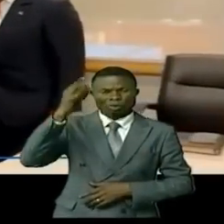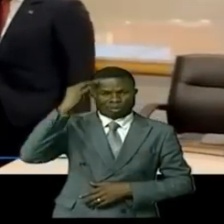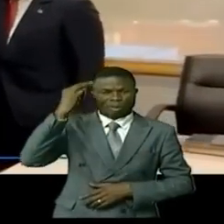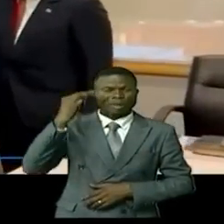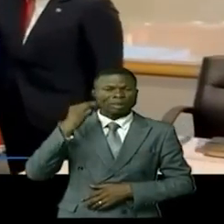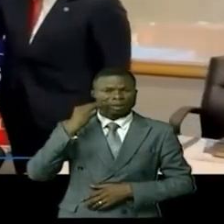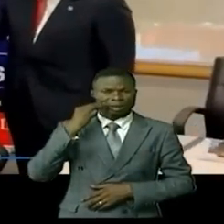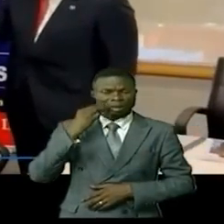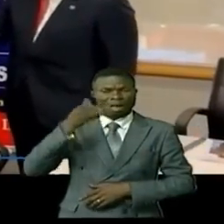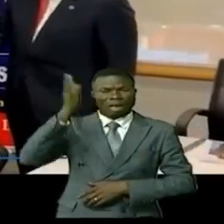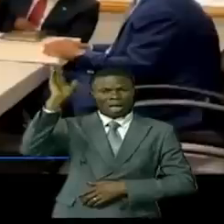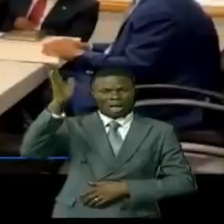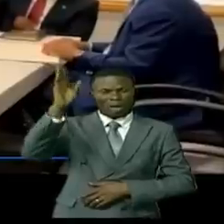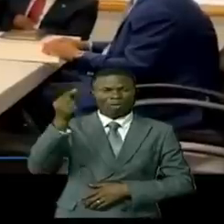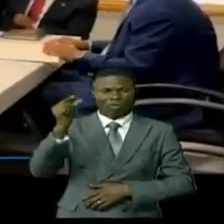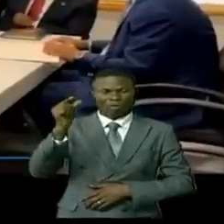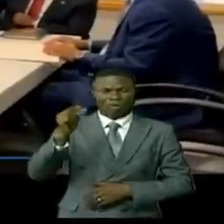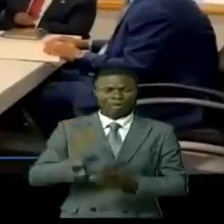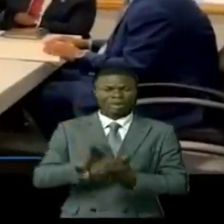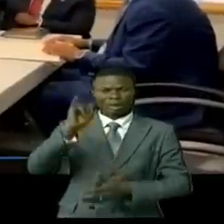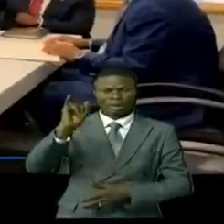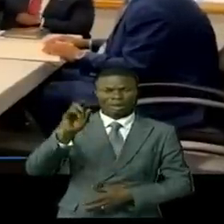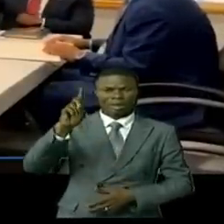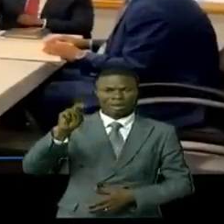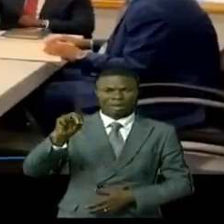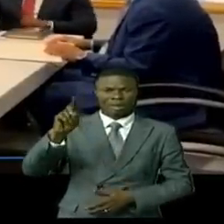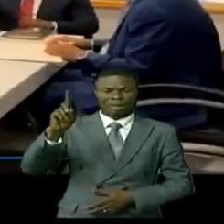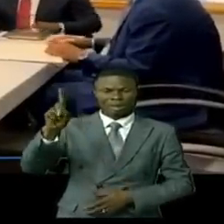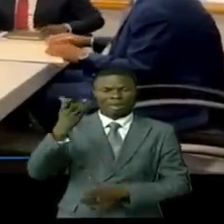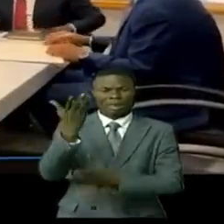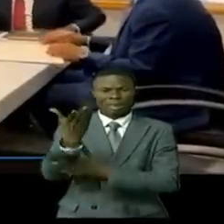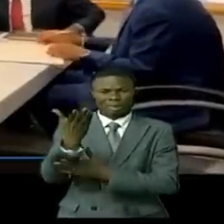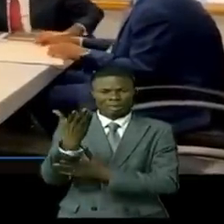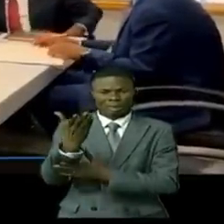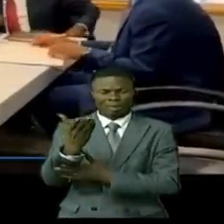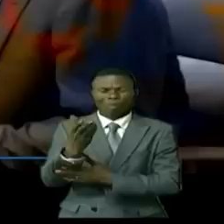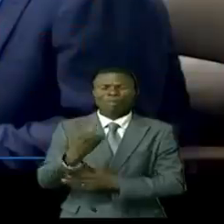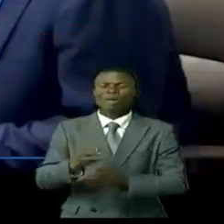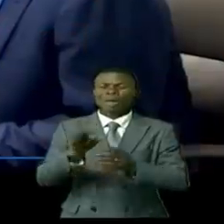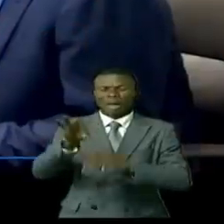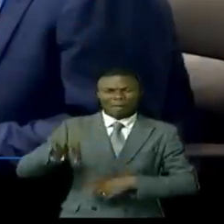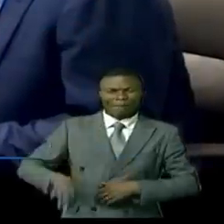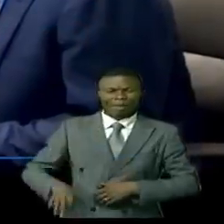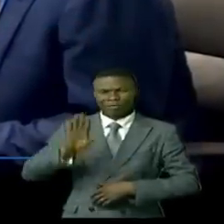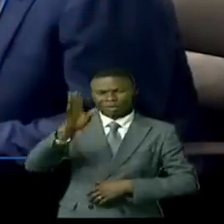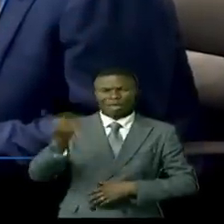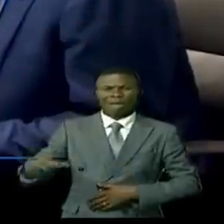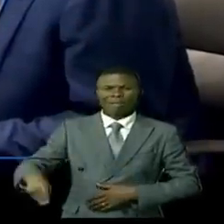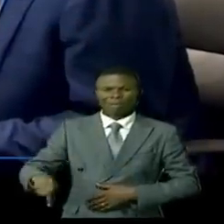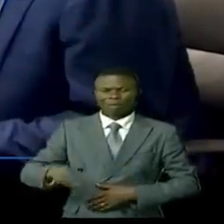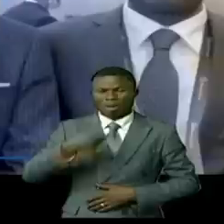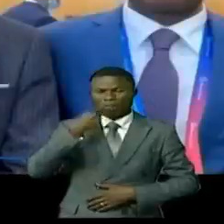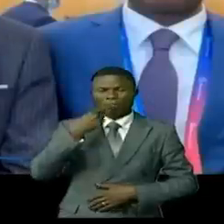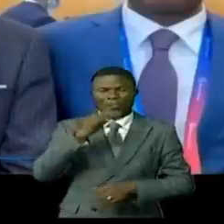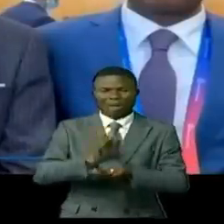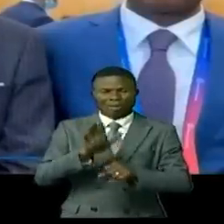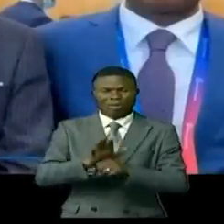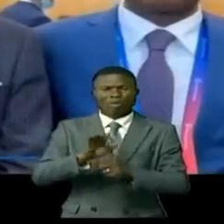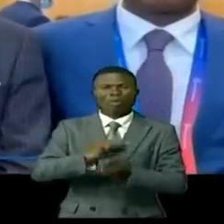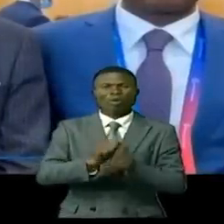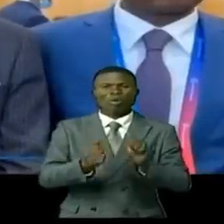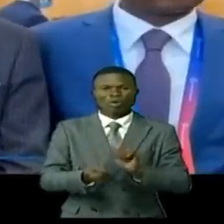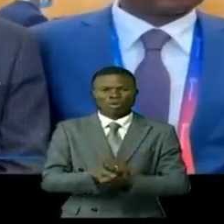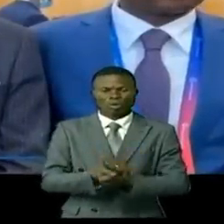à la conférence minière d'Indaba pour plaider pour la cause de sa province. Nous avons parlé de plusieurs questions